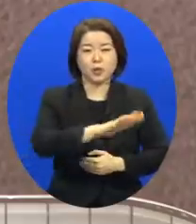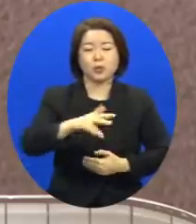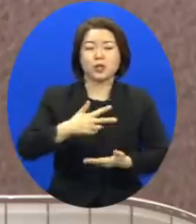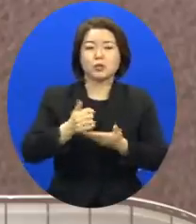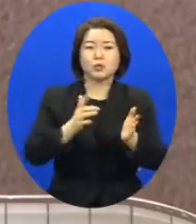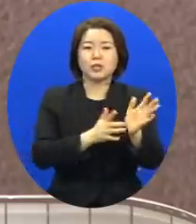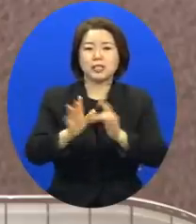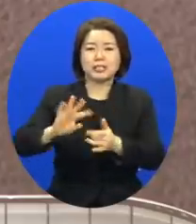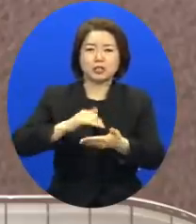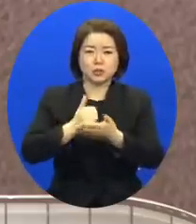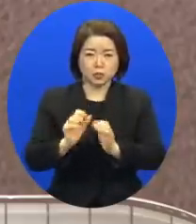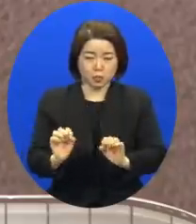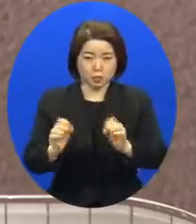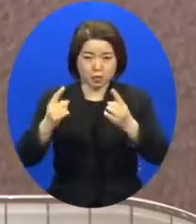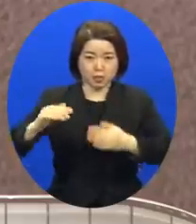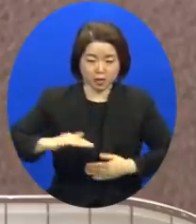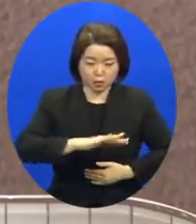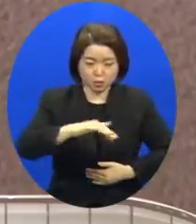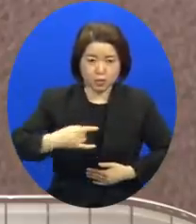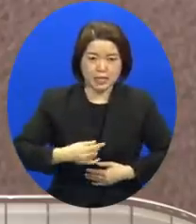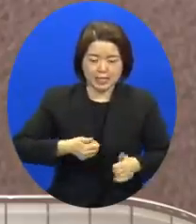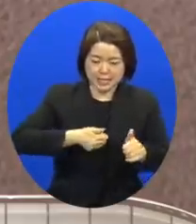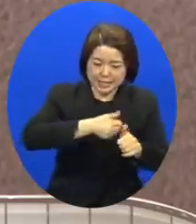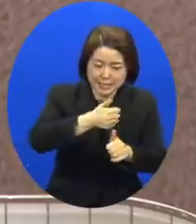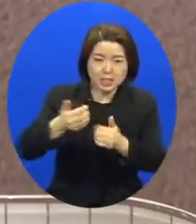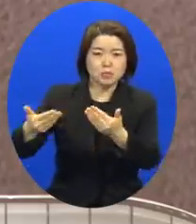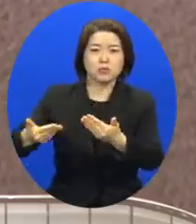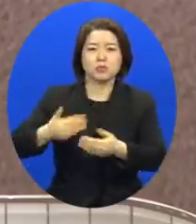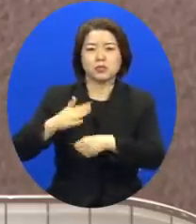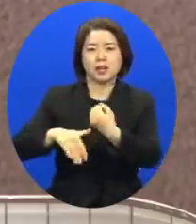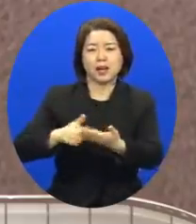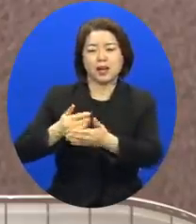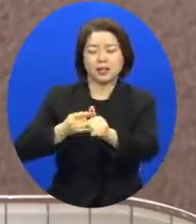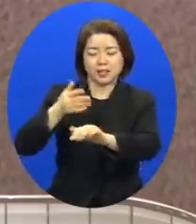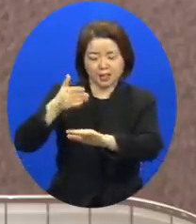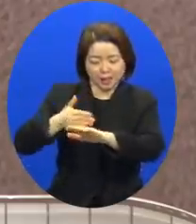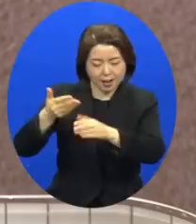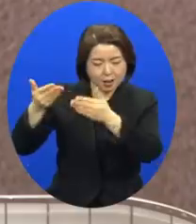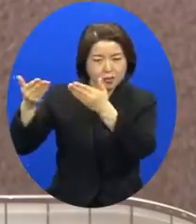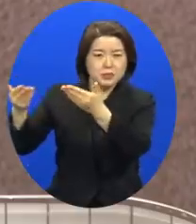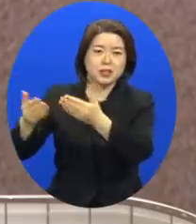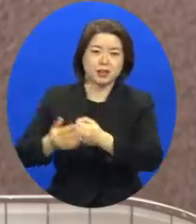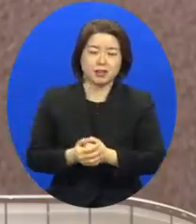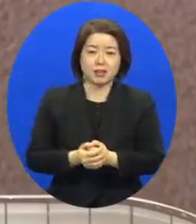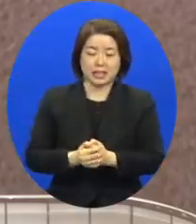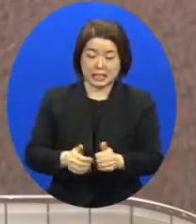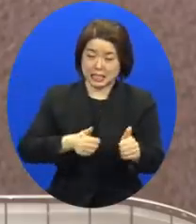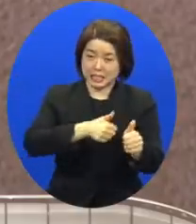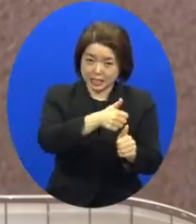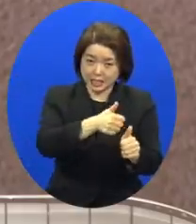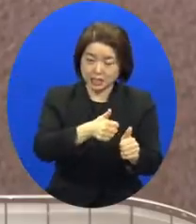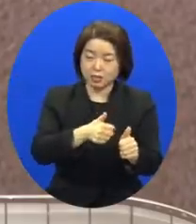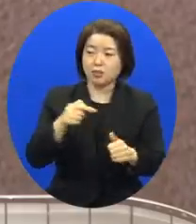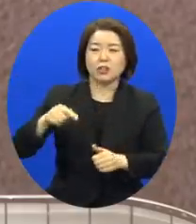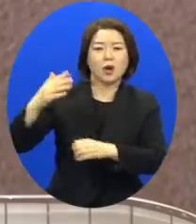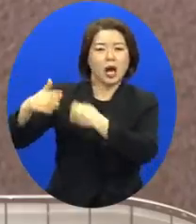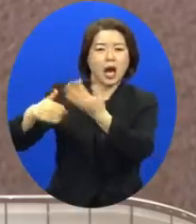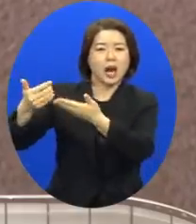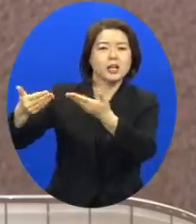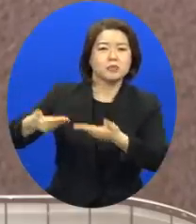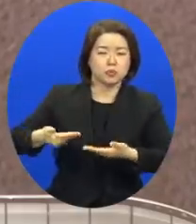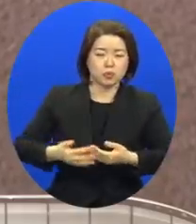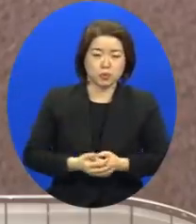우리에게 이 김을 주시는 하나님께 감사한 오니 이기 뭔 하나님이 주시는 것입니다 이